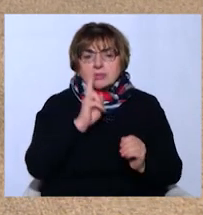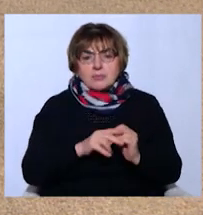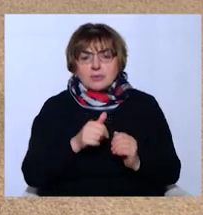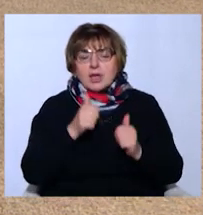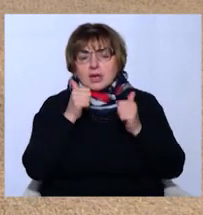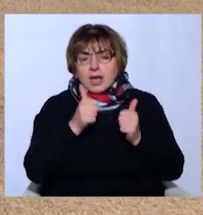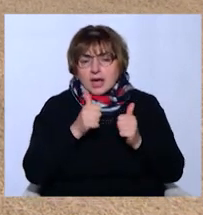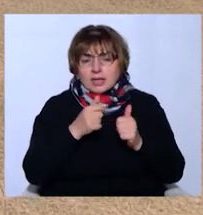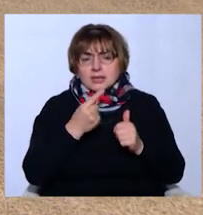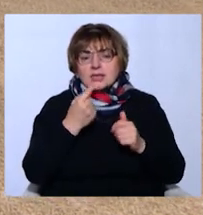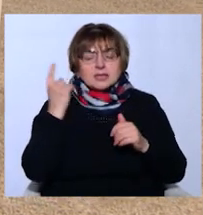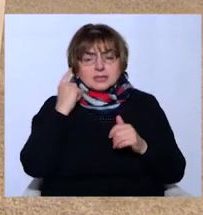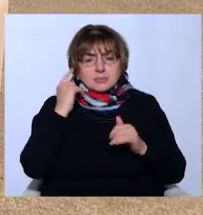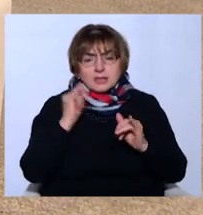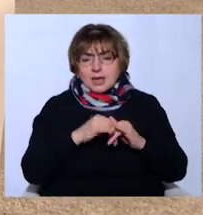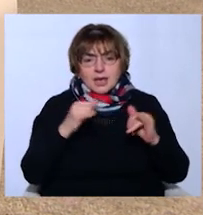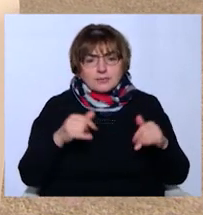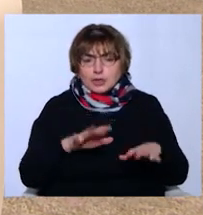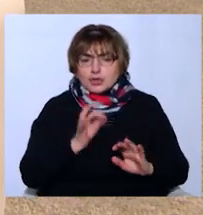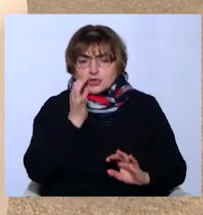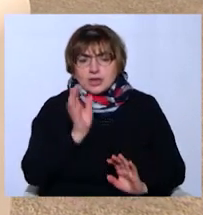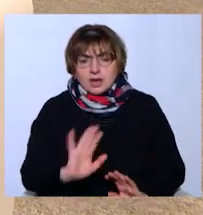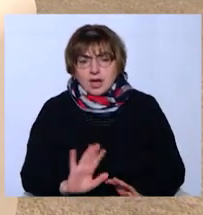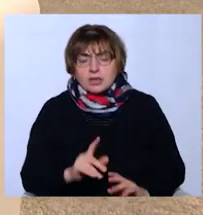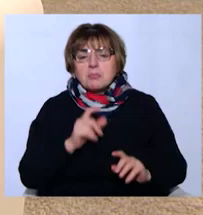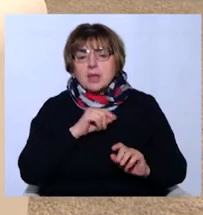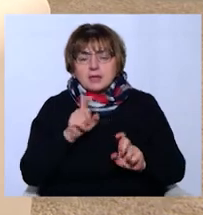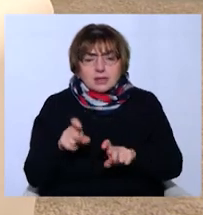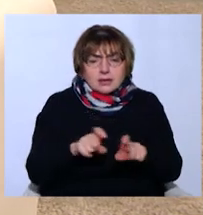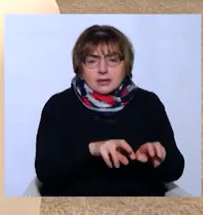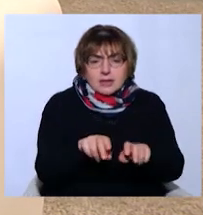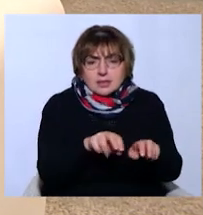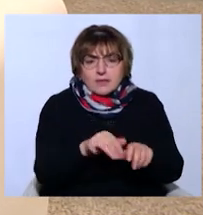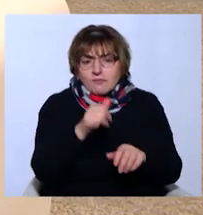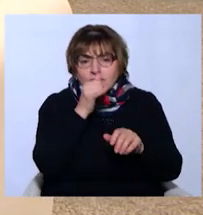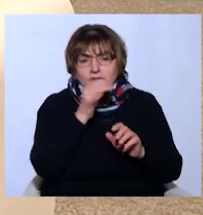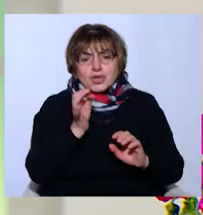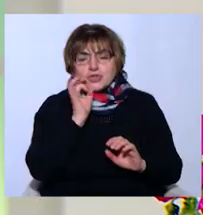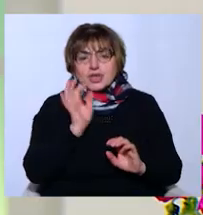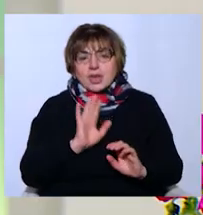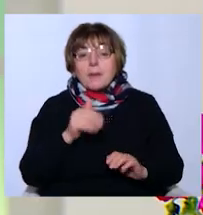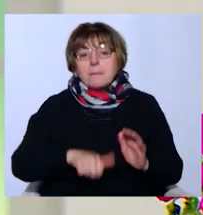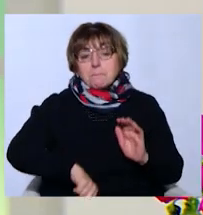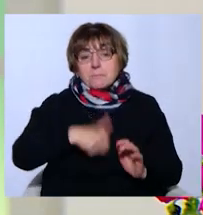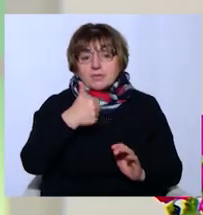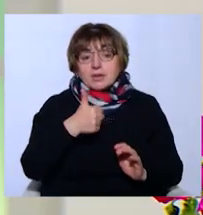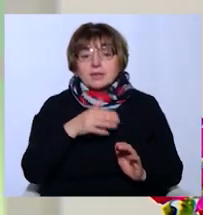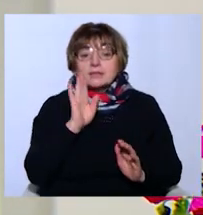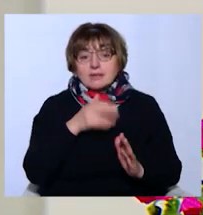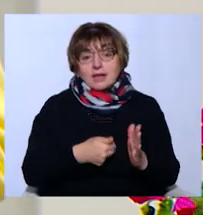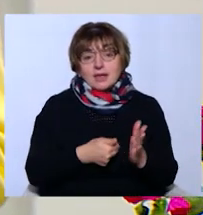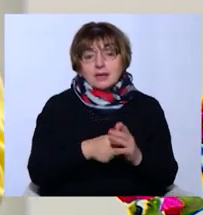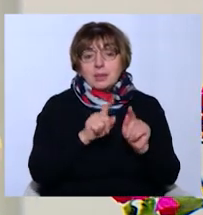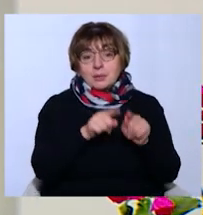კარგად არ აქვს მენა განვითარებული, მას არ აქვს გადაადგილების უნარი განვითარებული, ამიტომ თავიდან დედა ეხმარება მას